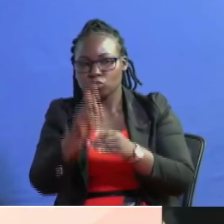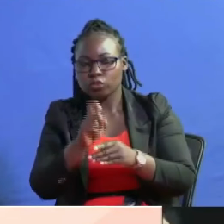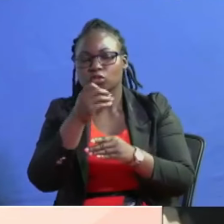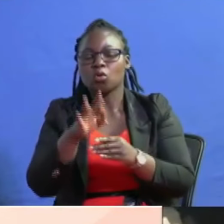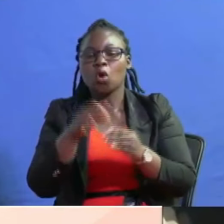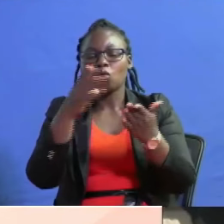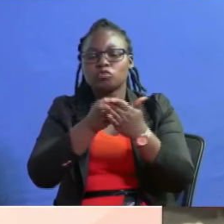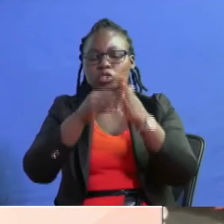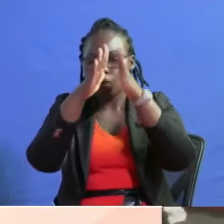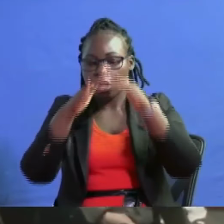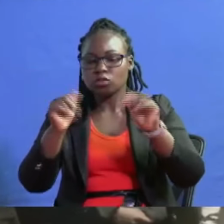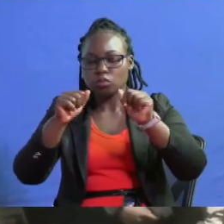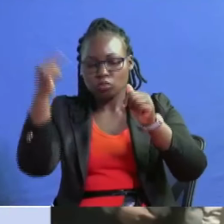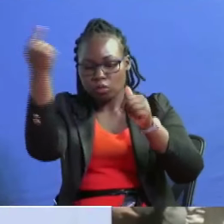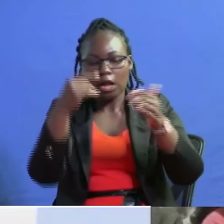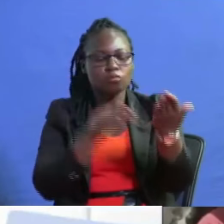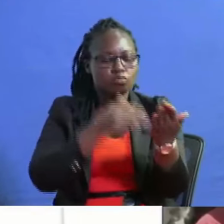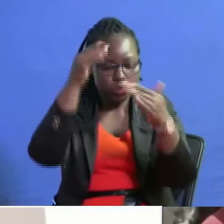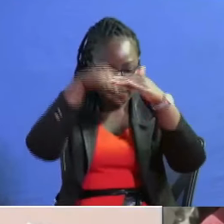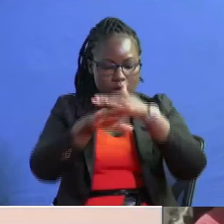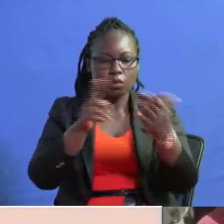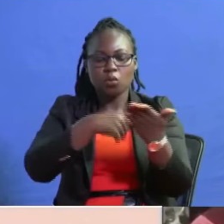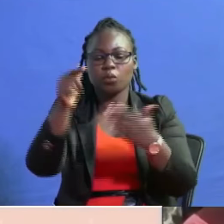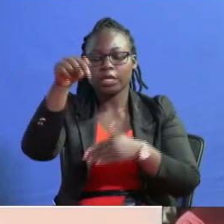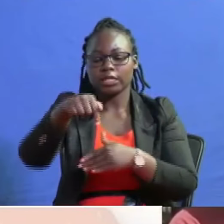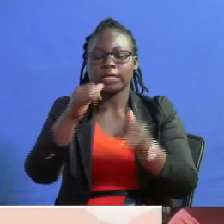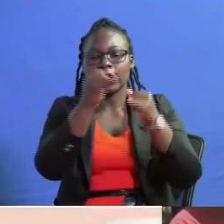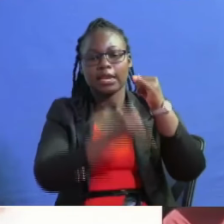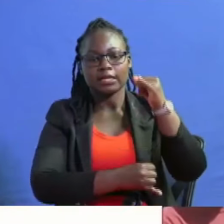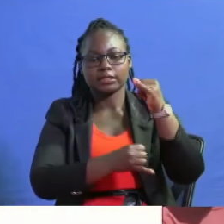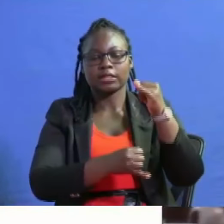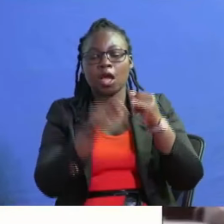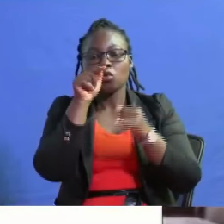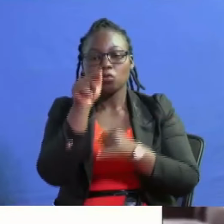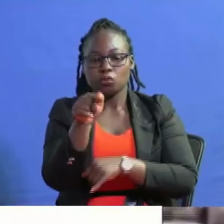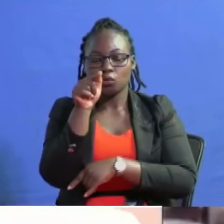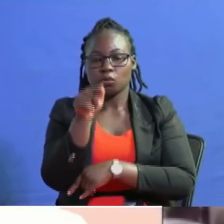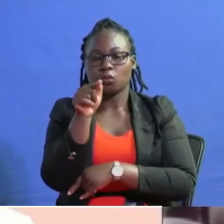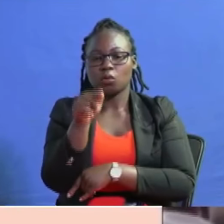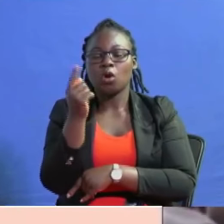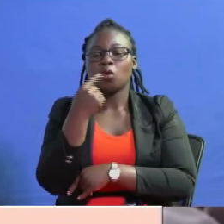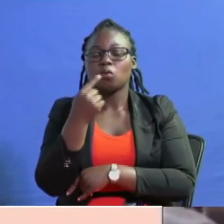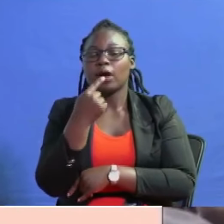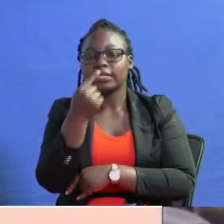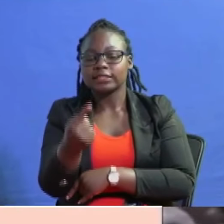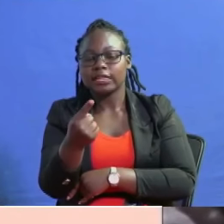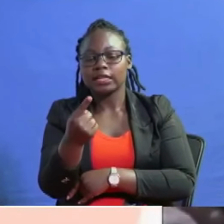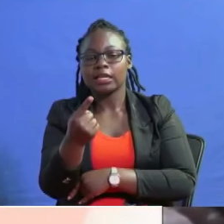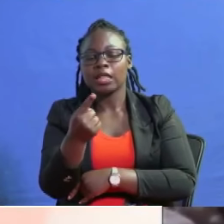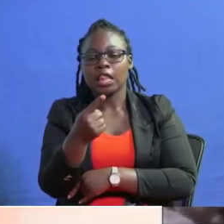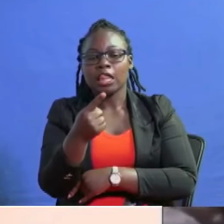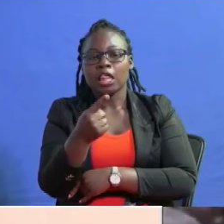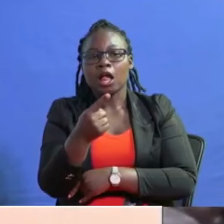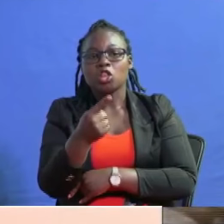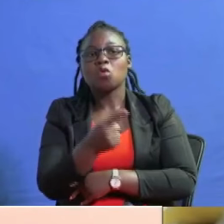nafuu utapita mbele ya bunge wiki hii. La mwisho, wewe ulituambia mambo ya ajira